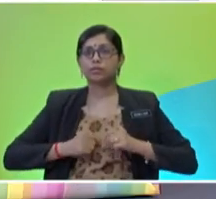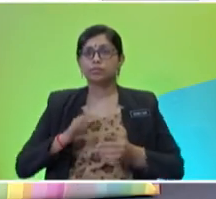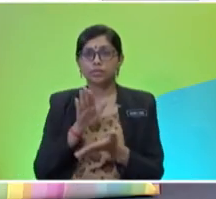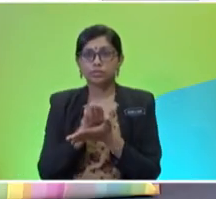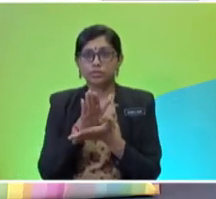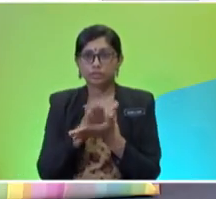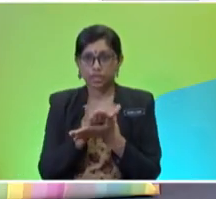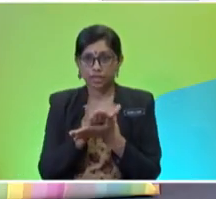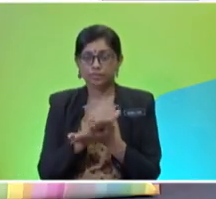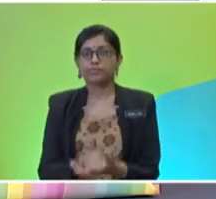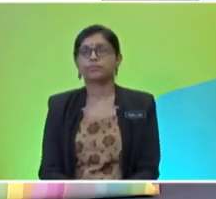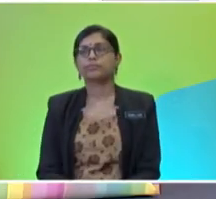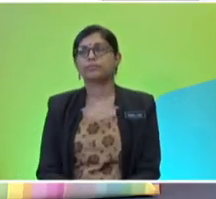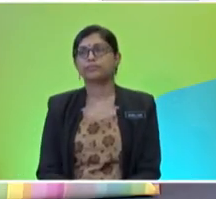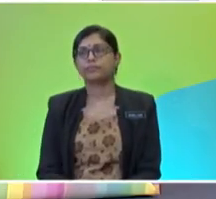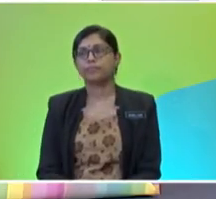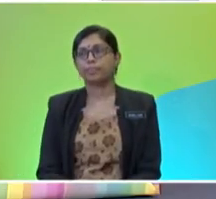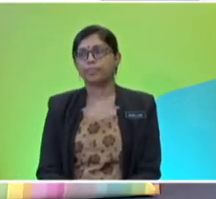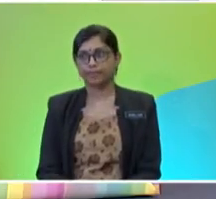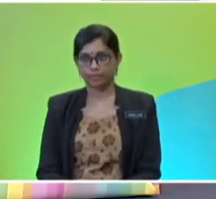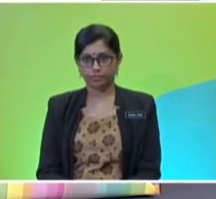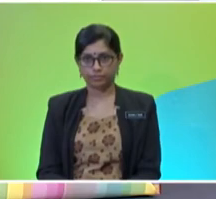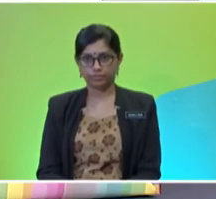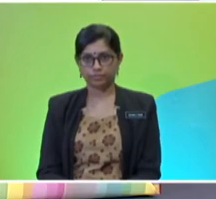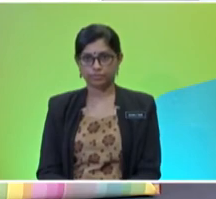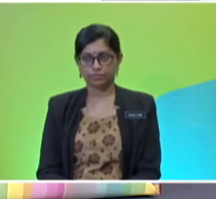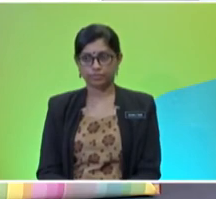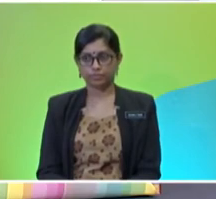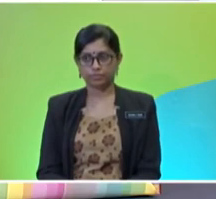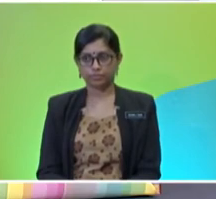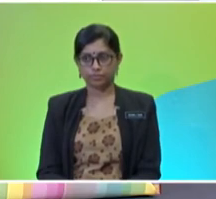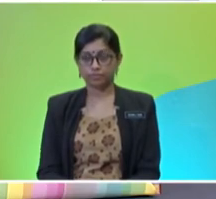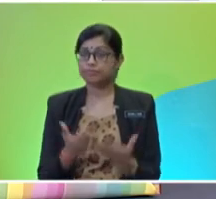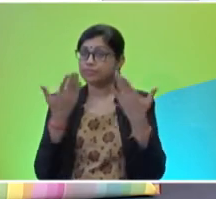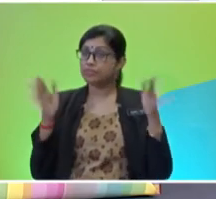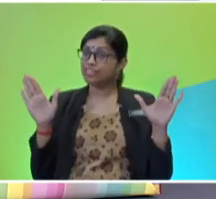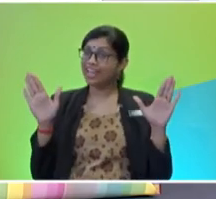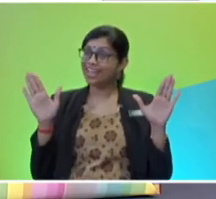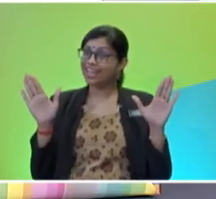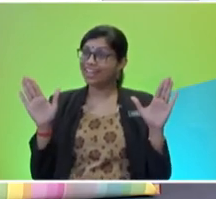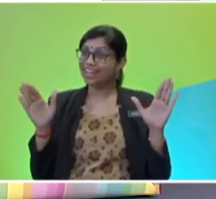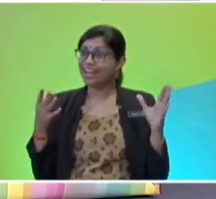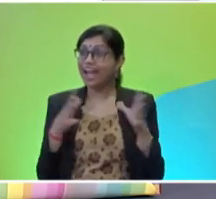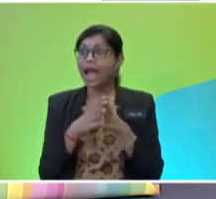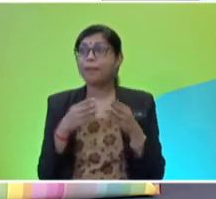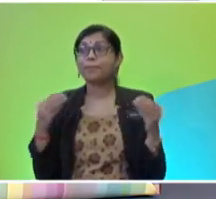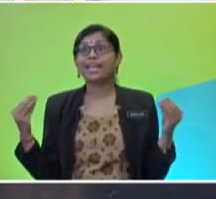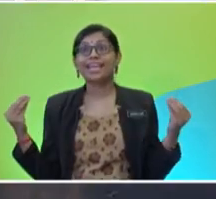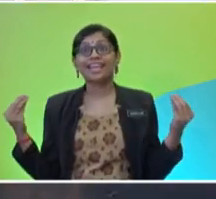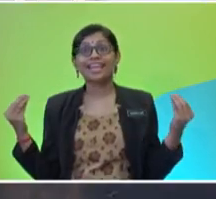tepi untuk mudahkan murid tarik butang tu. Okey. Okey. Wah, siaplah